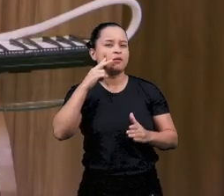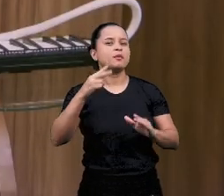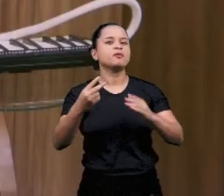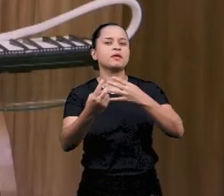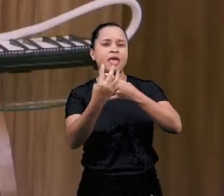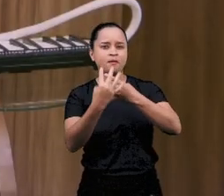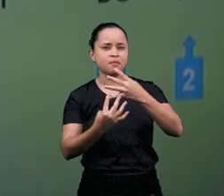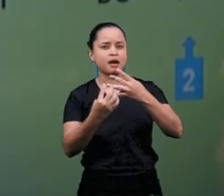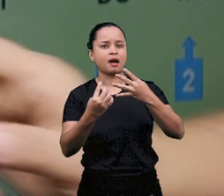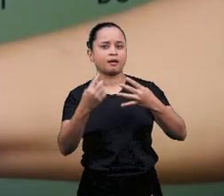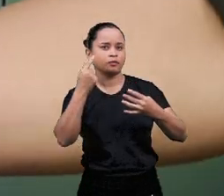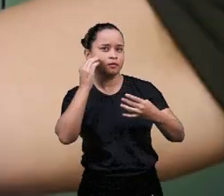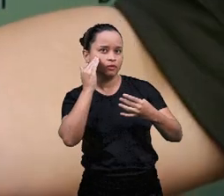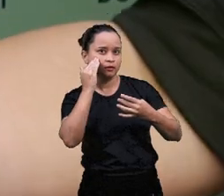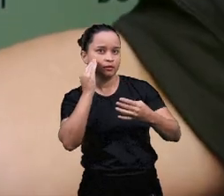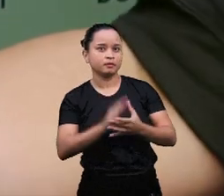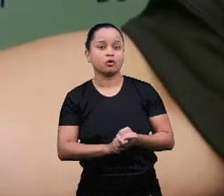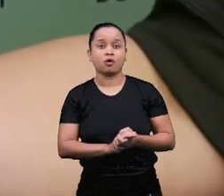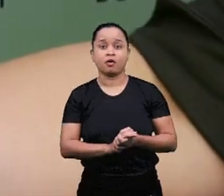les notes.